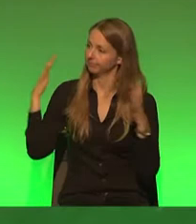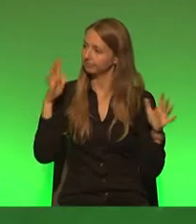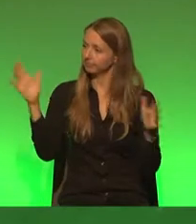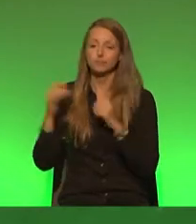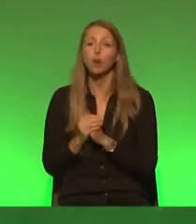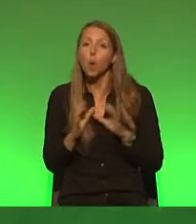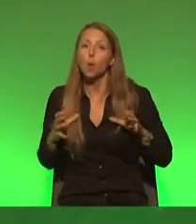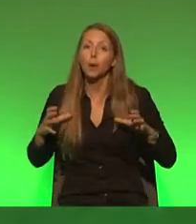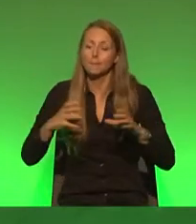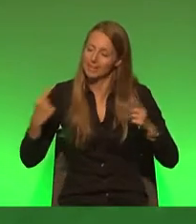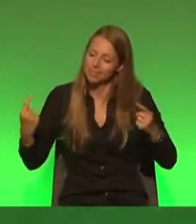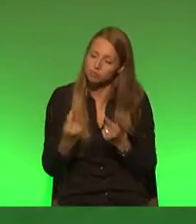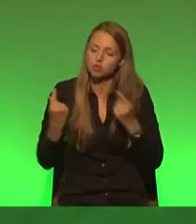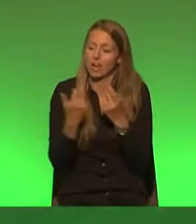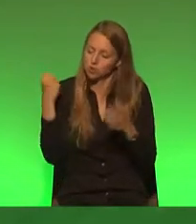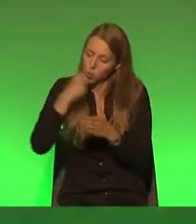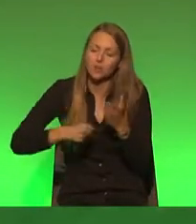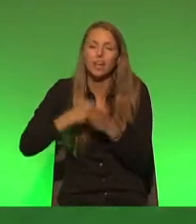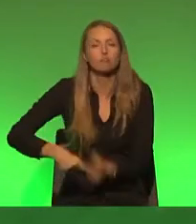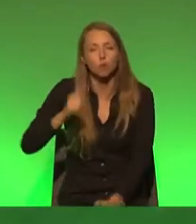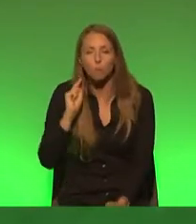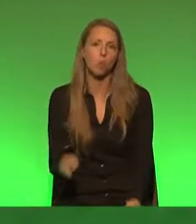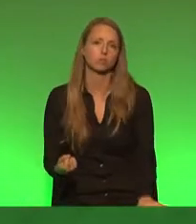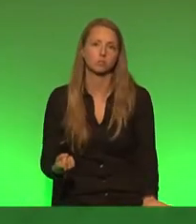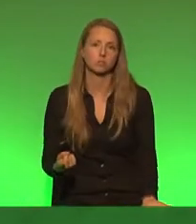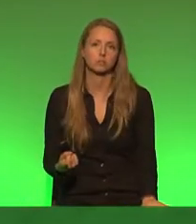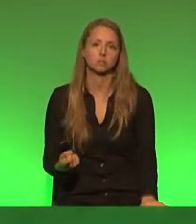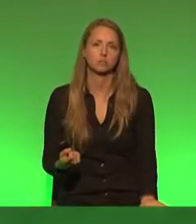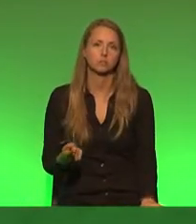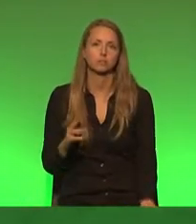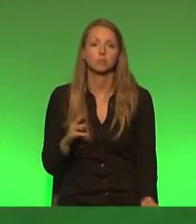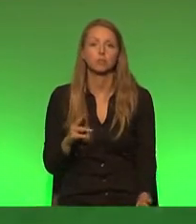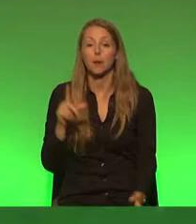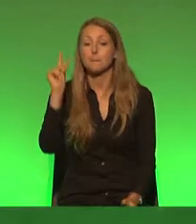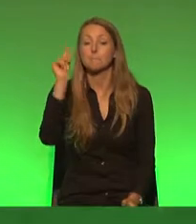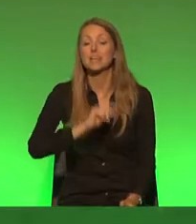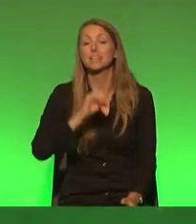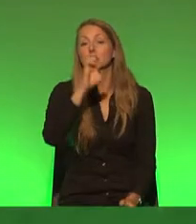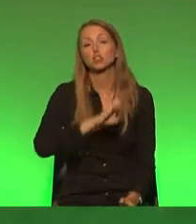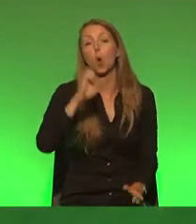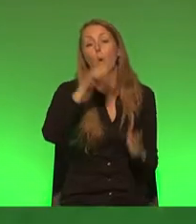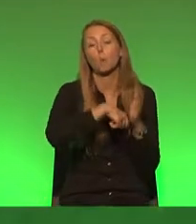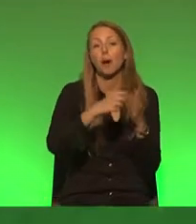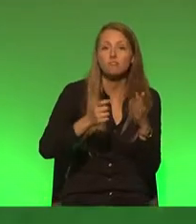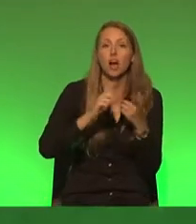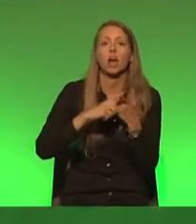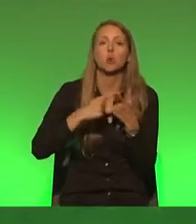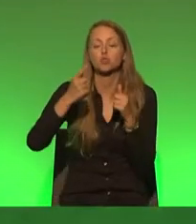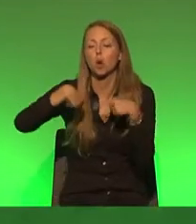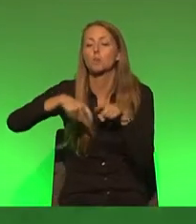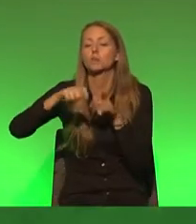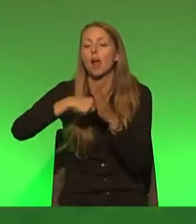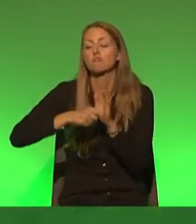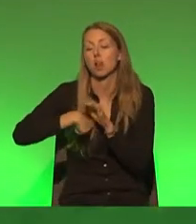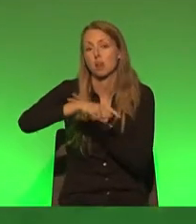Und gemeinsam streiten und kämpfen müssen wir. Uns stehen, ich sag mal mindestens, die Europawahl und die Kommunalwahl direkt bevor. Zu